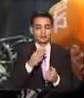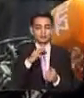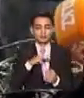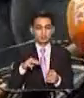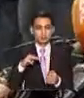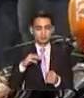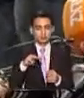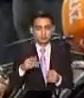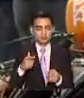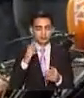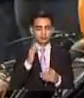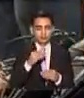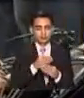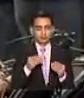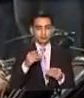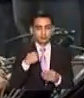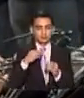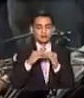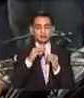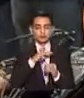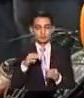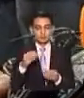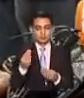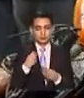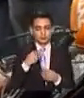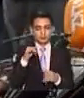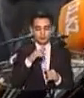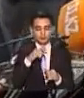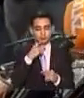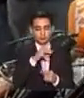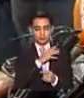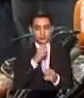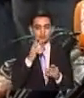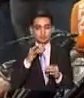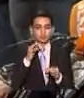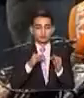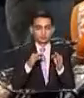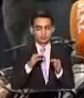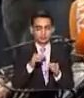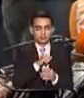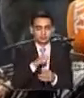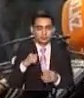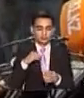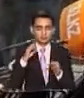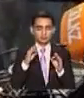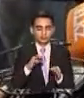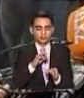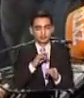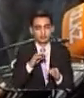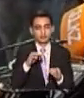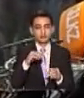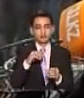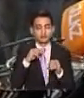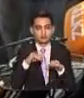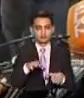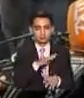Просили 10 миллионов моральный вред, но вместо этого дали 3 миллиона. Суд вынес правильное решение во всех смыслах. Моральный вред разный